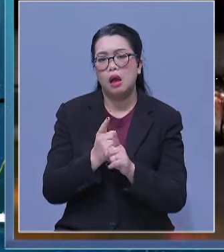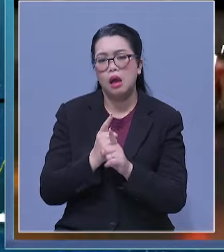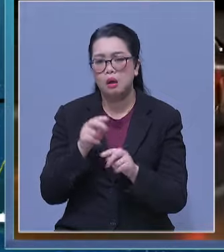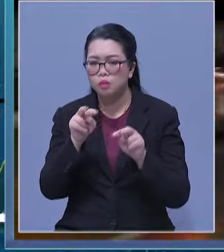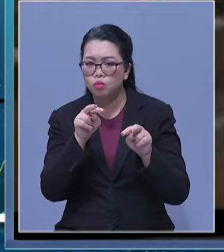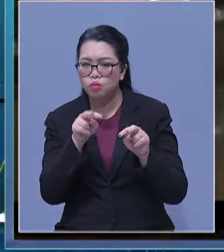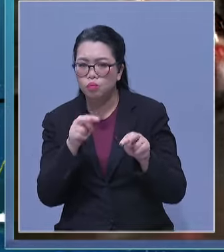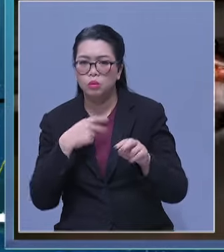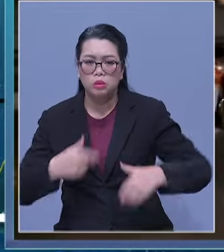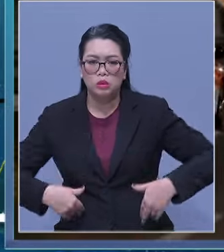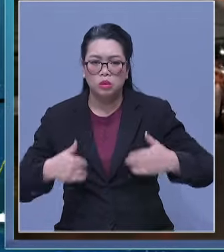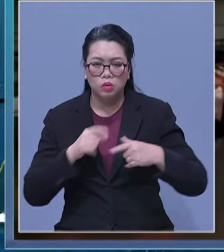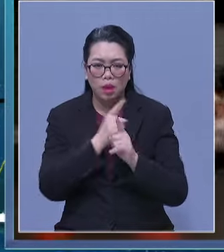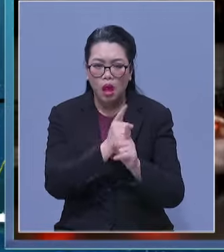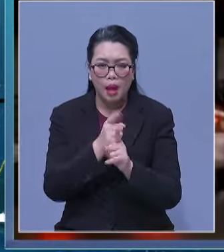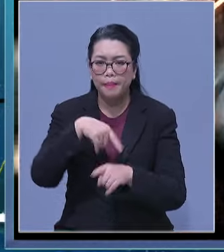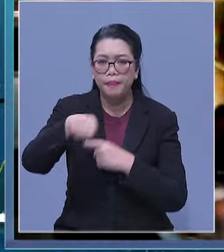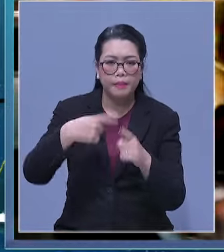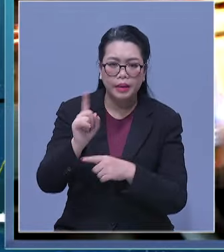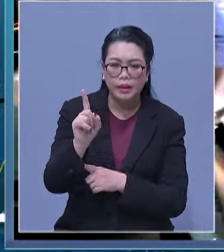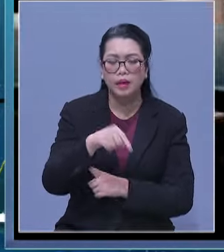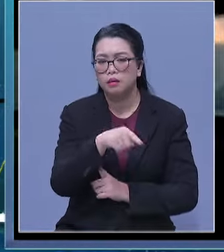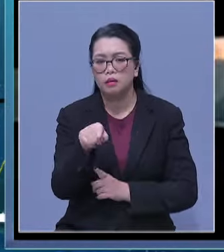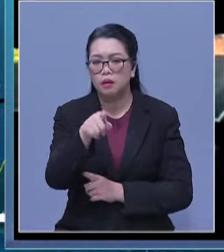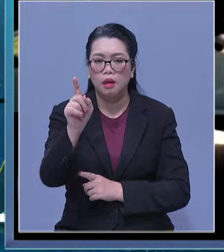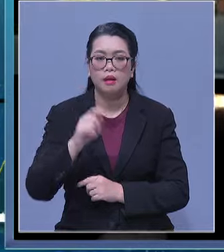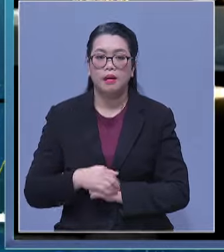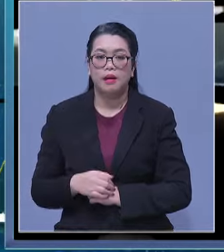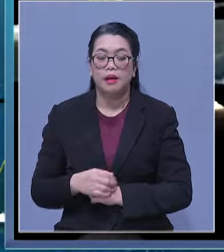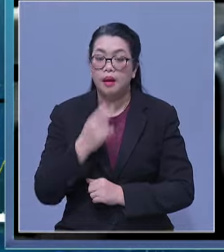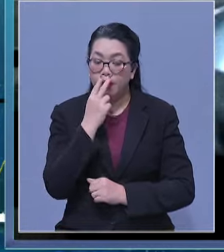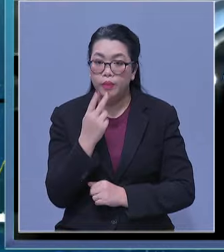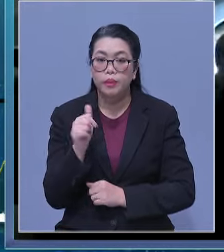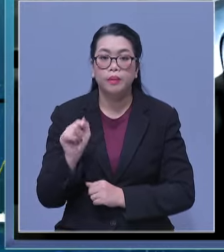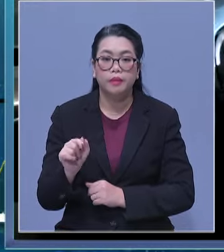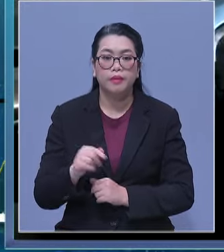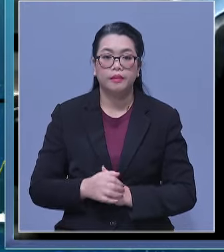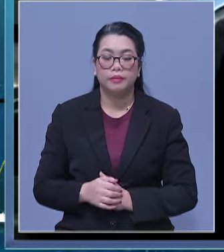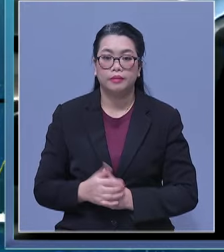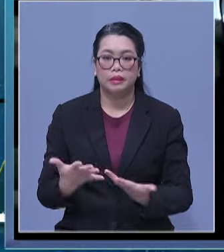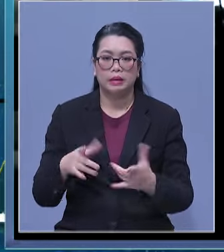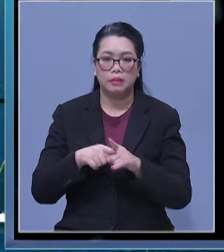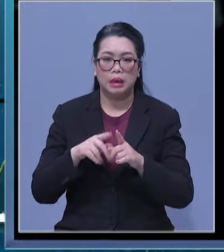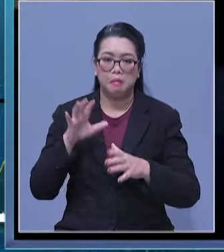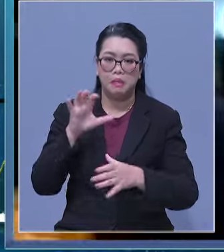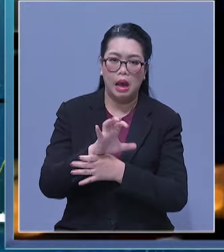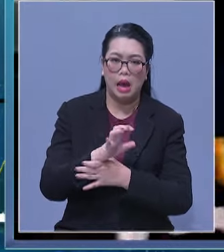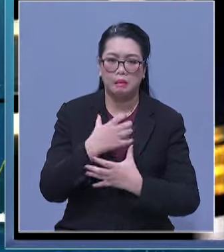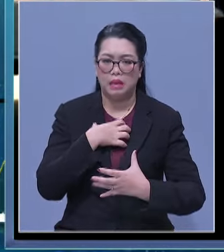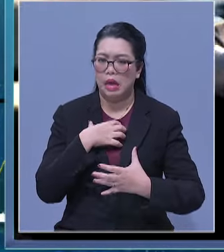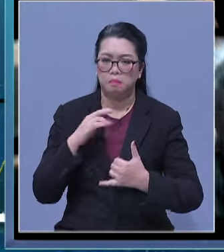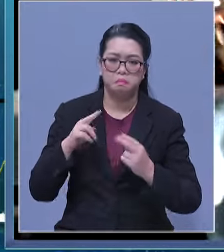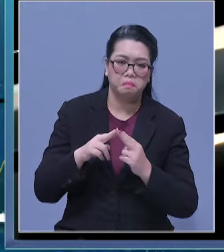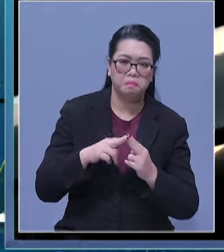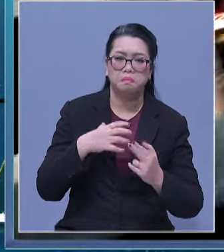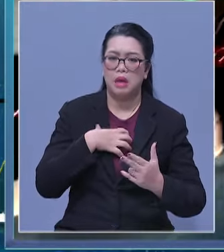ติดชีวิตเราสะกดรอยชีวิตเราแต่แค่สะกดรอยมันไม่เท่าไหร่นะคะล่าสุดเนี่ยไปขืนใจพยายามจะข่มขืน